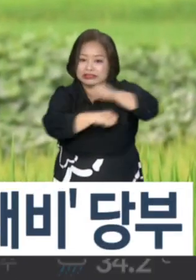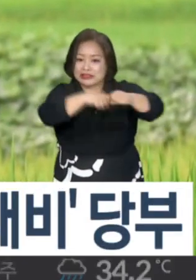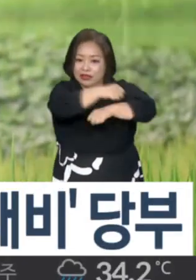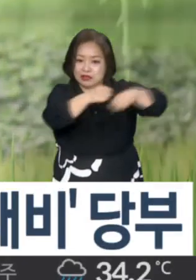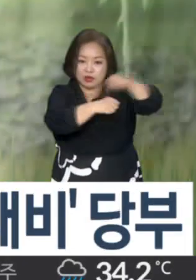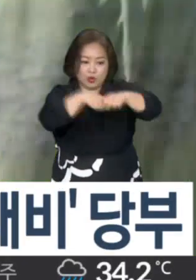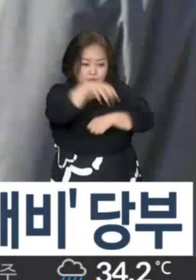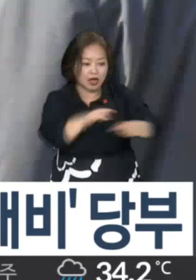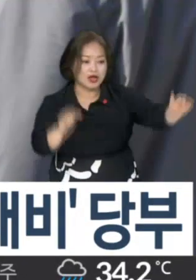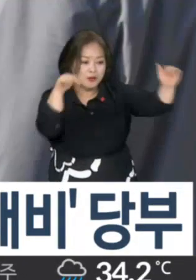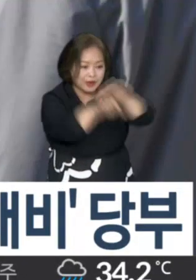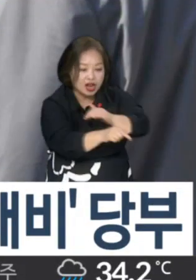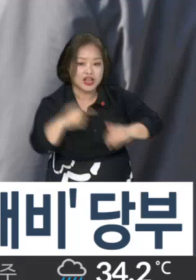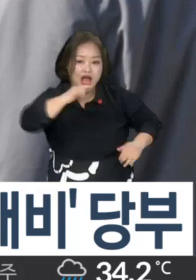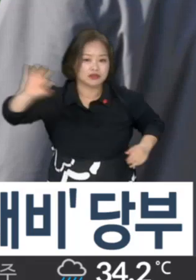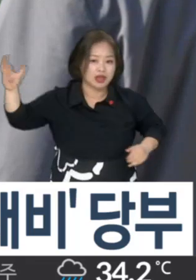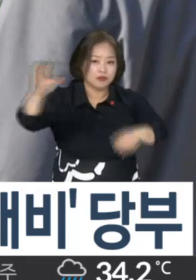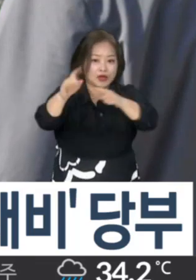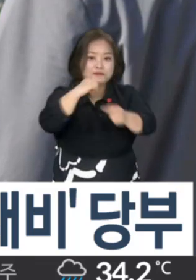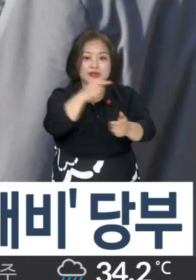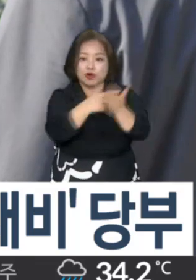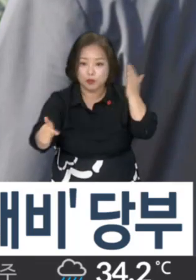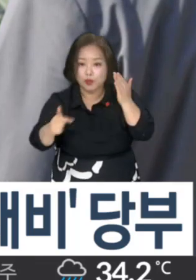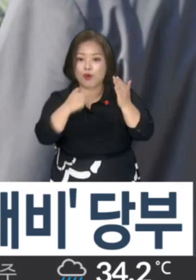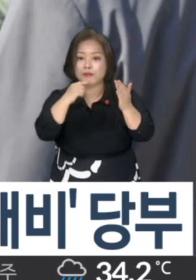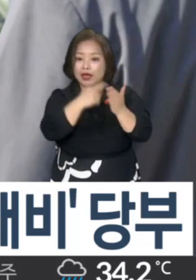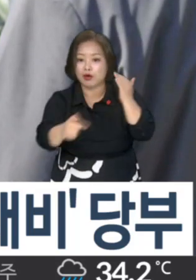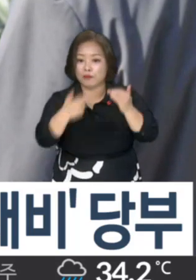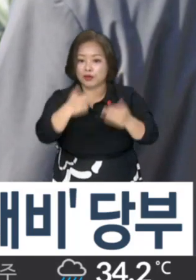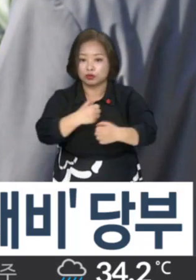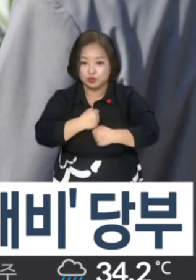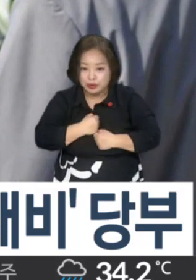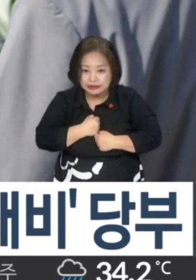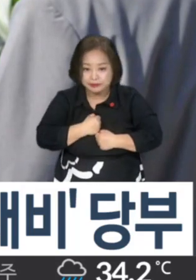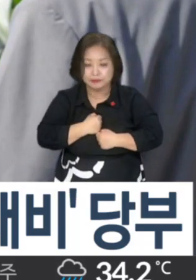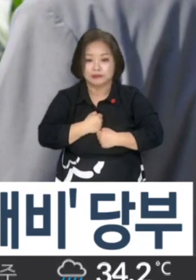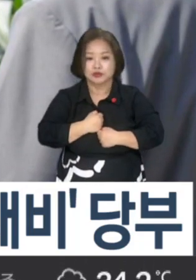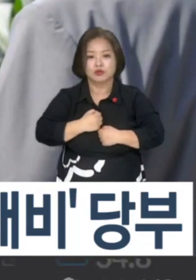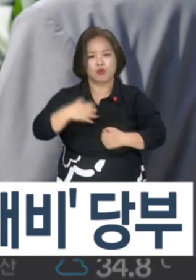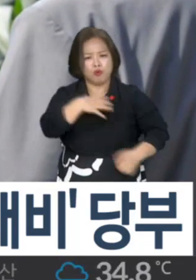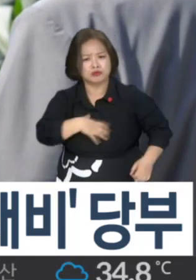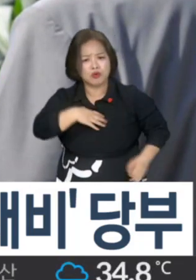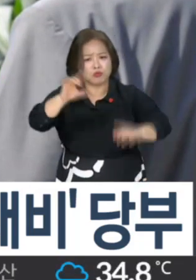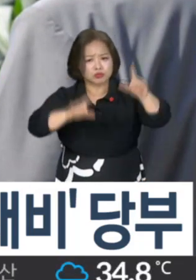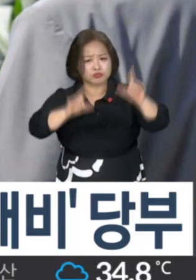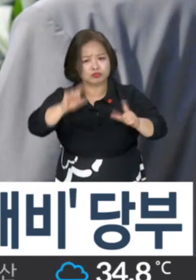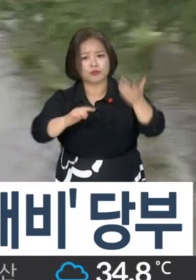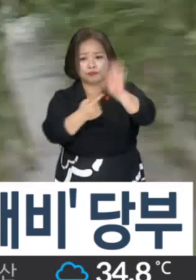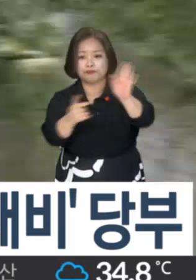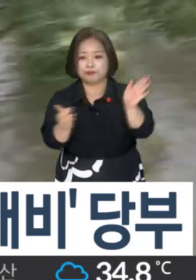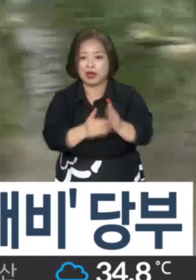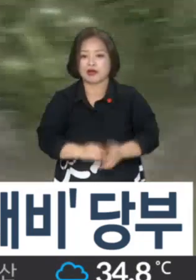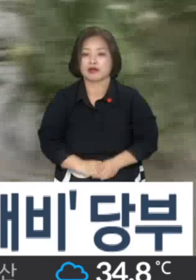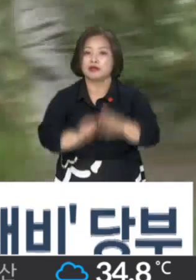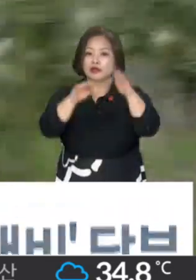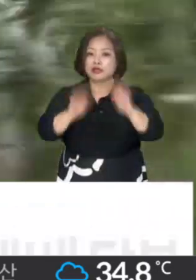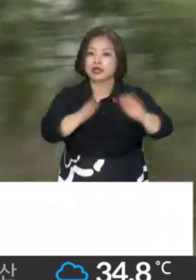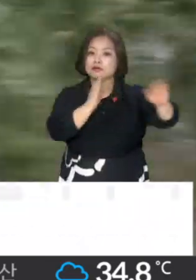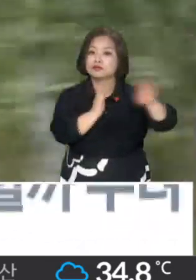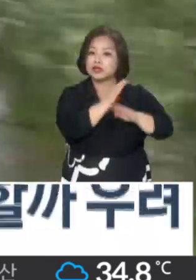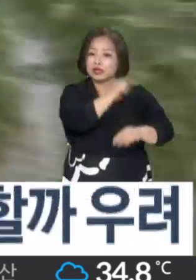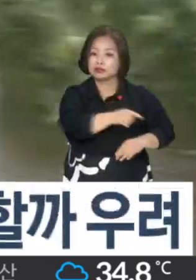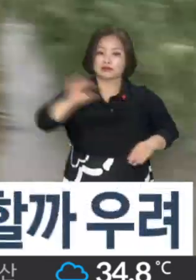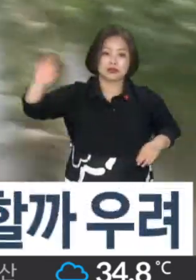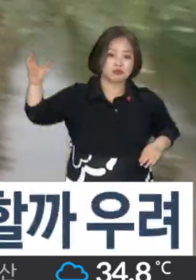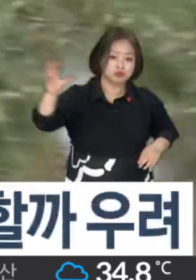농장을 찾아 철저한 태풍 대비를 당부하는 등 농작물 피해를 걱정하는 모습도 눈에 띕니다 북한 당국이처럼 태풍